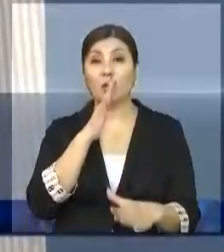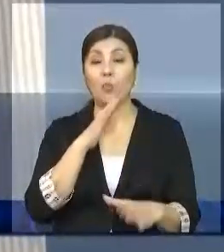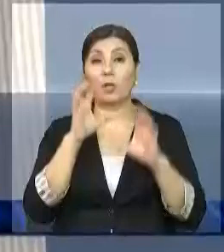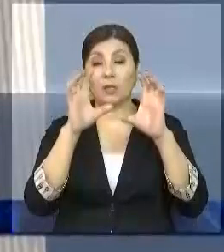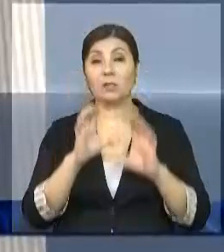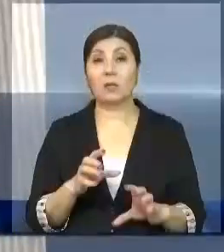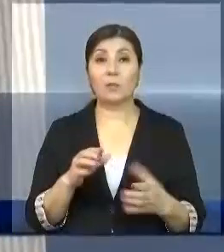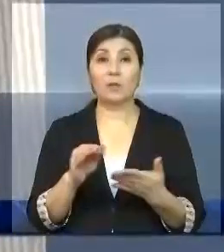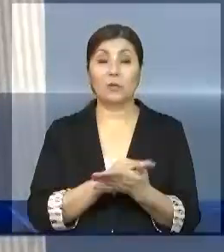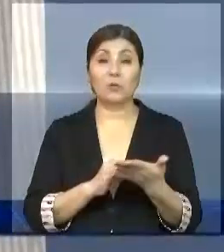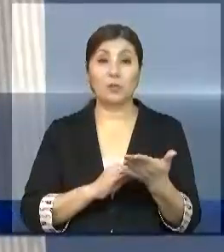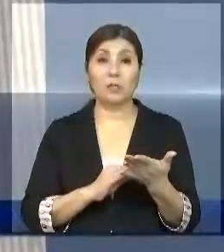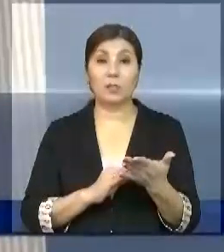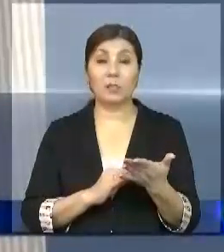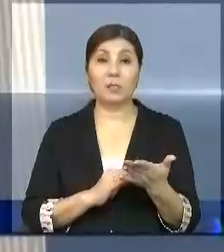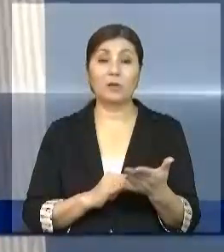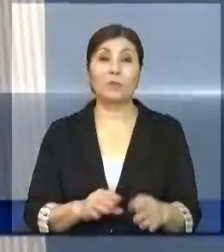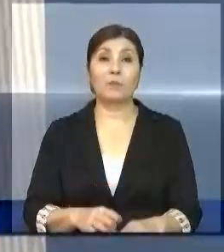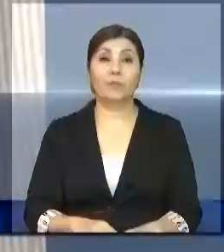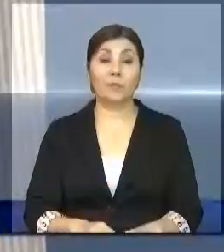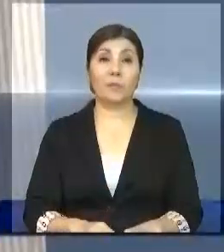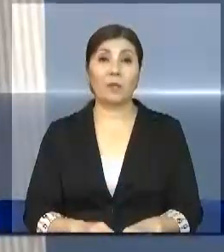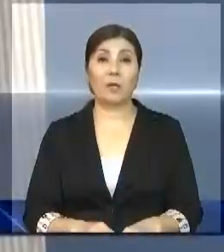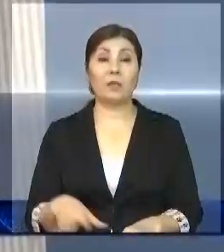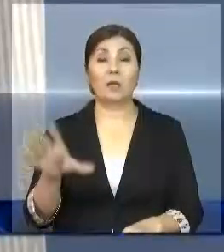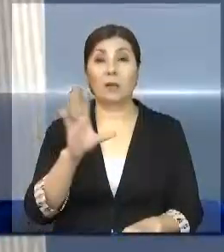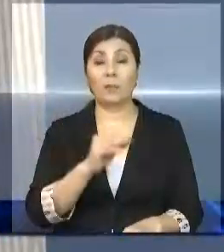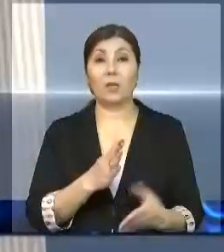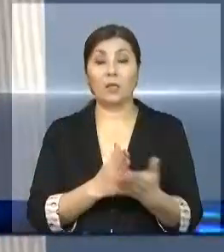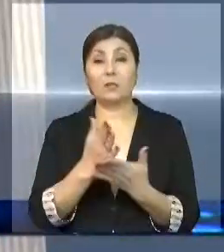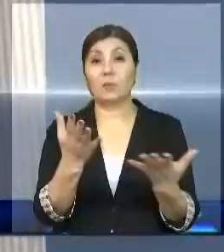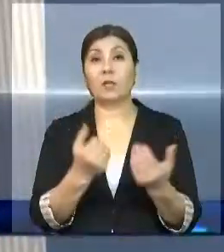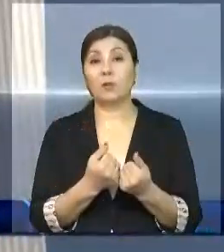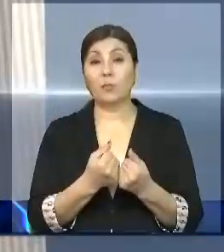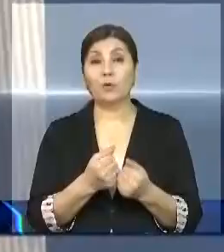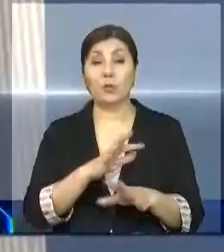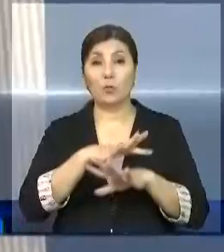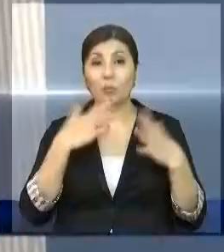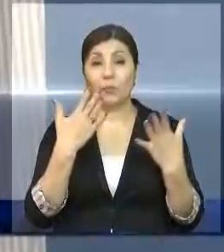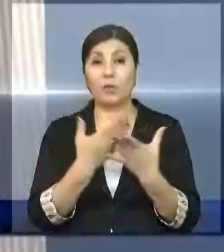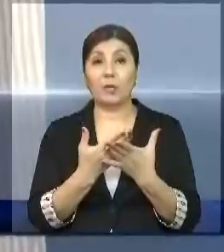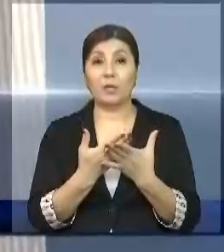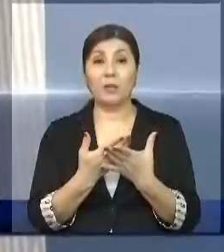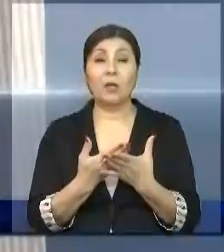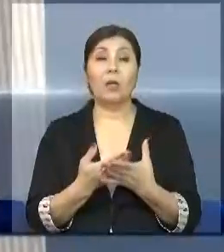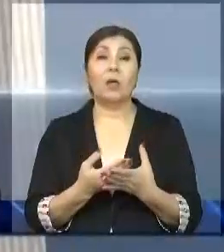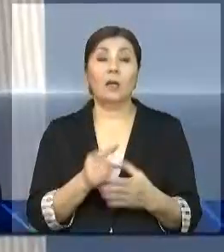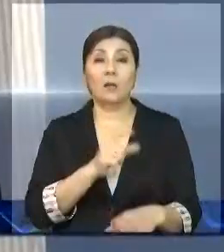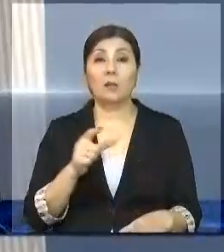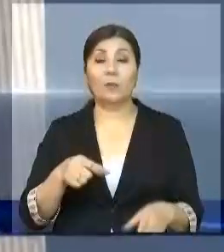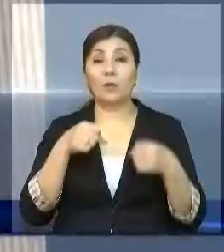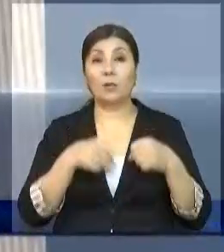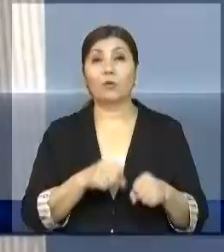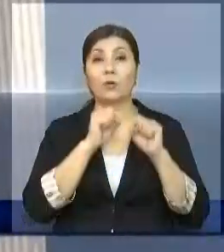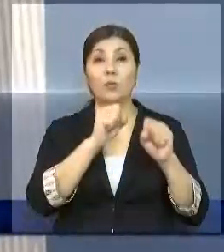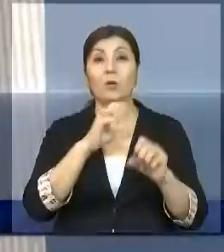заңнамада заңсыз тарту үстеме жұмысқа мемлекеттік қызметшілерді. Сол бойынша да біршама мемлекеттік қызметшілердің құқықтары қорғалған болатын.